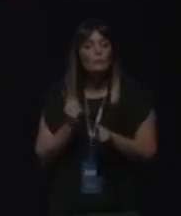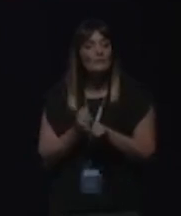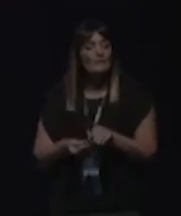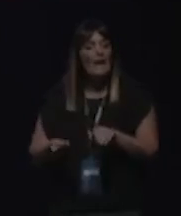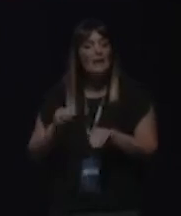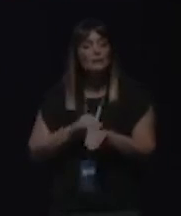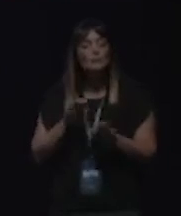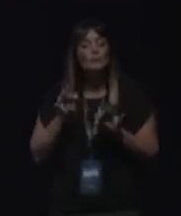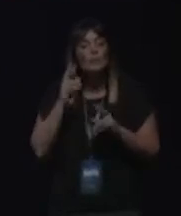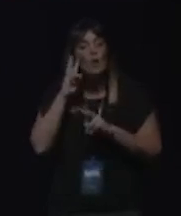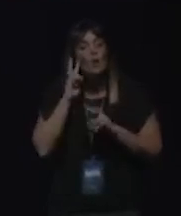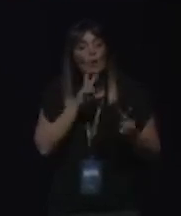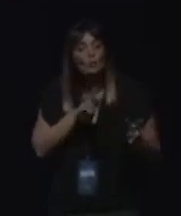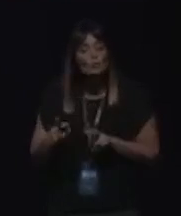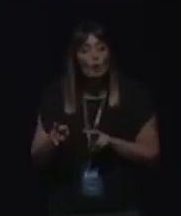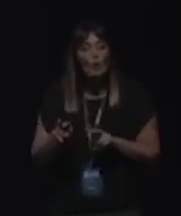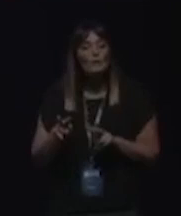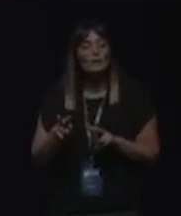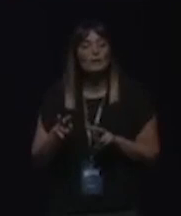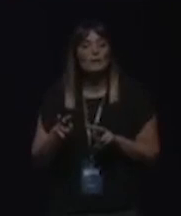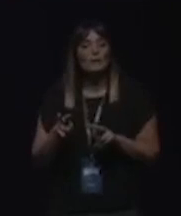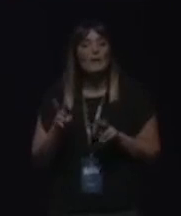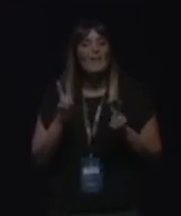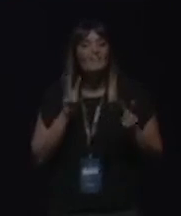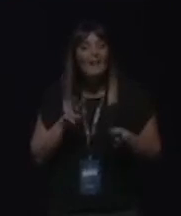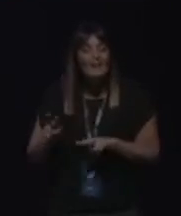rafforzamento delle verifiche per quanto riguarda il